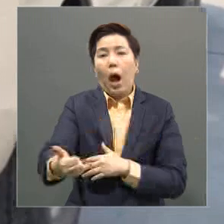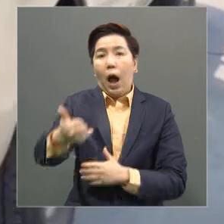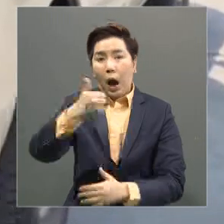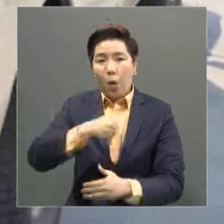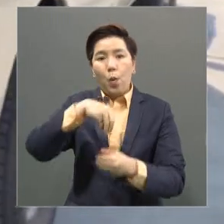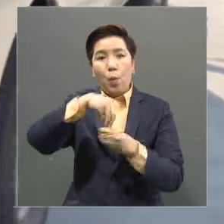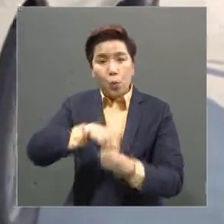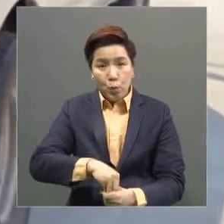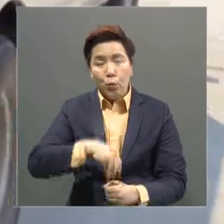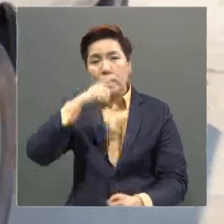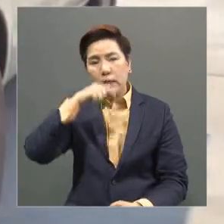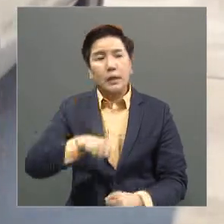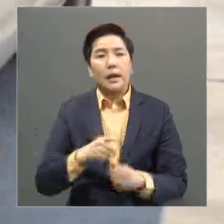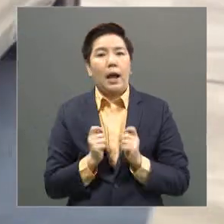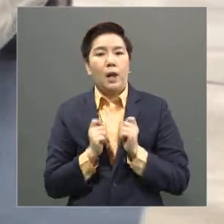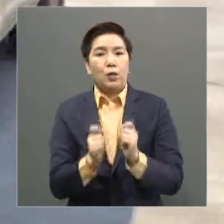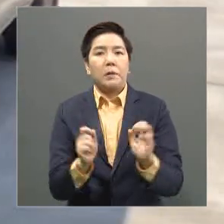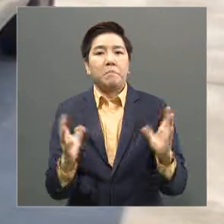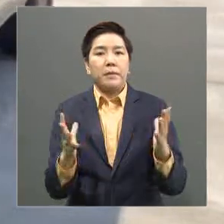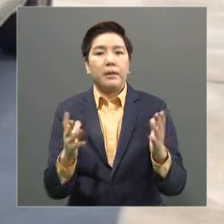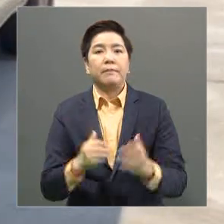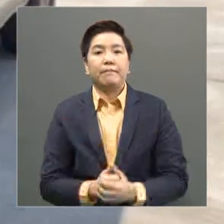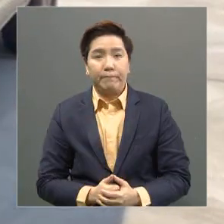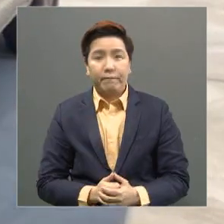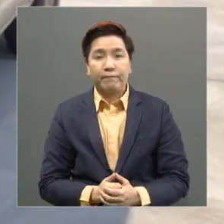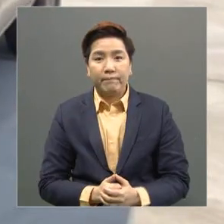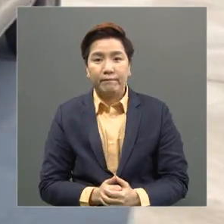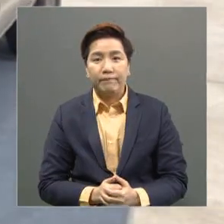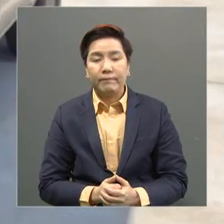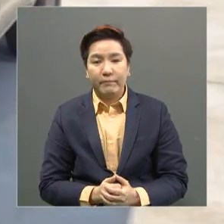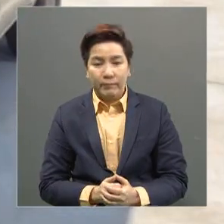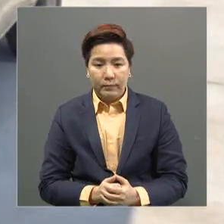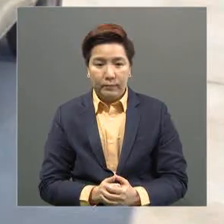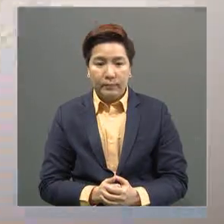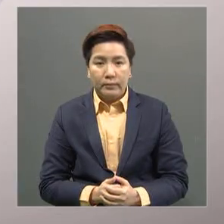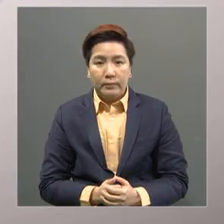ในราชอาณาจักรโดยไม่ได้รับอนุญาตค่ะและอย่างที่